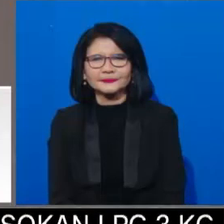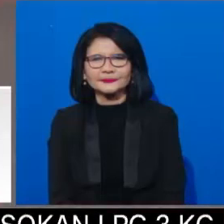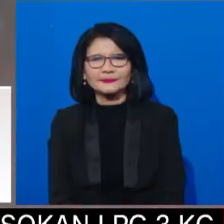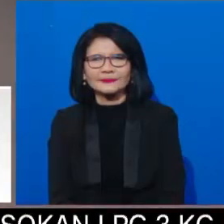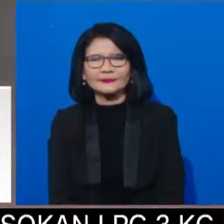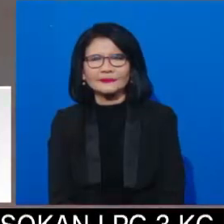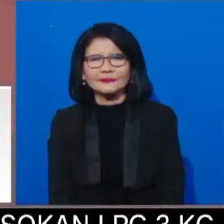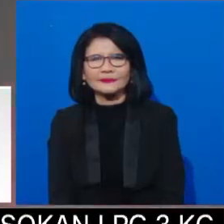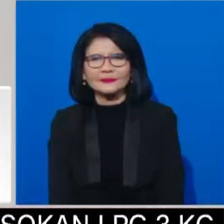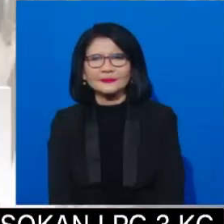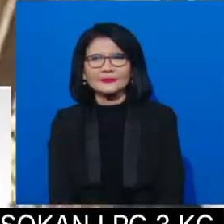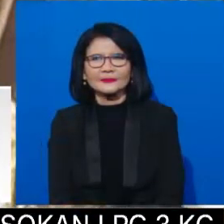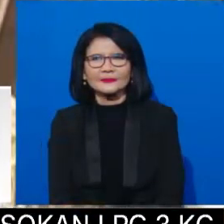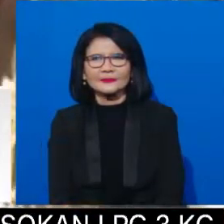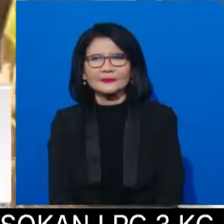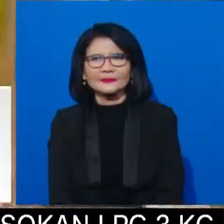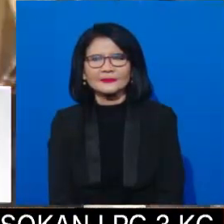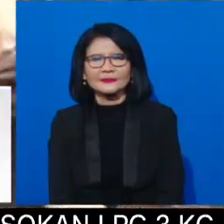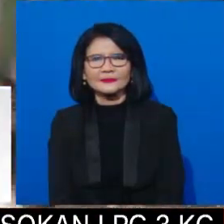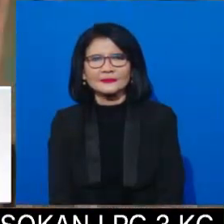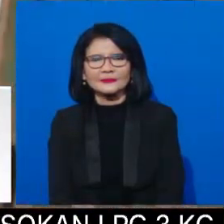Jangan sampai lepas ya kepalanya.